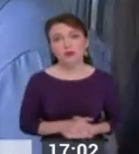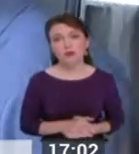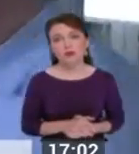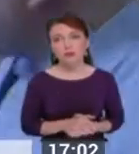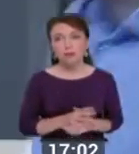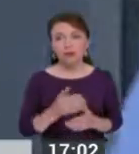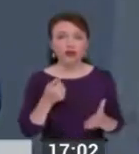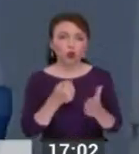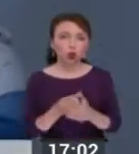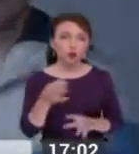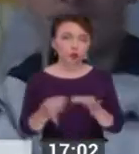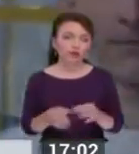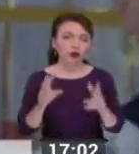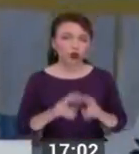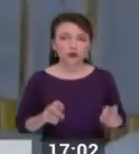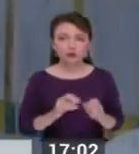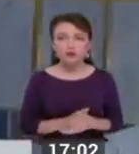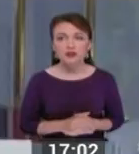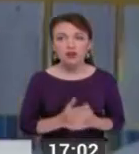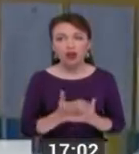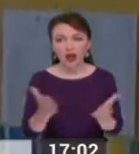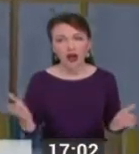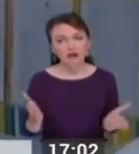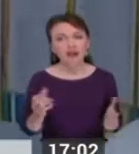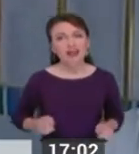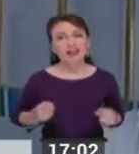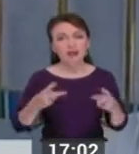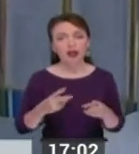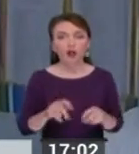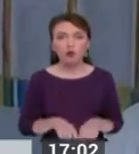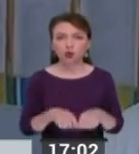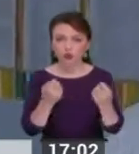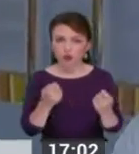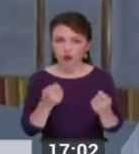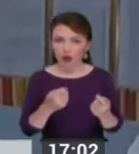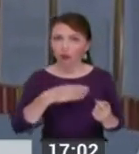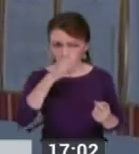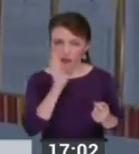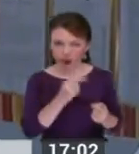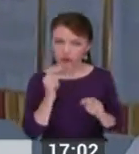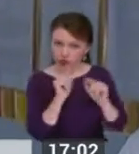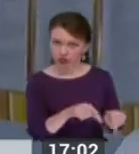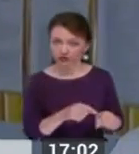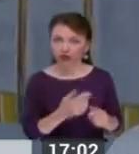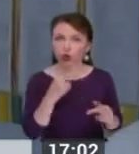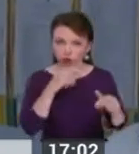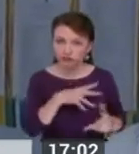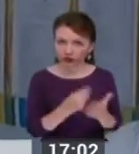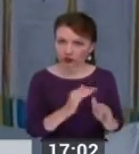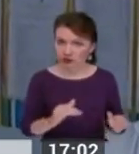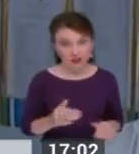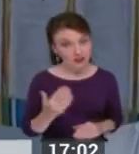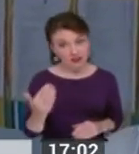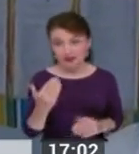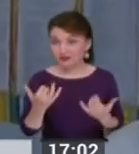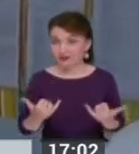рамках досудового розслідування мають... Добре, а ви стосовно кримінальне правопорушення буде стосовно батьків, які отруїли своїх дітей? Тому що ви тільки